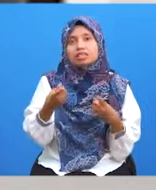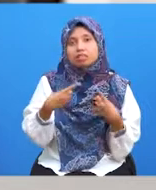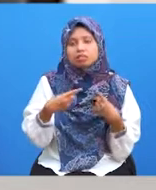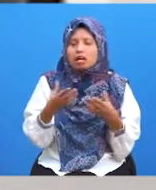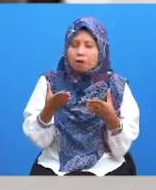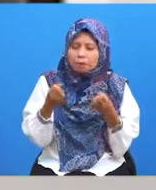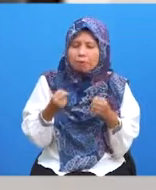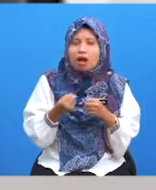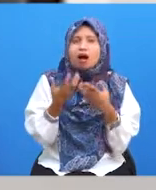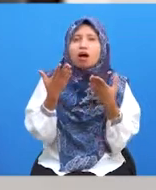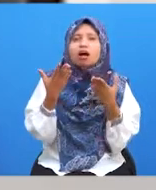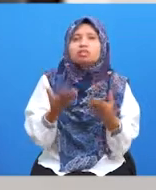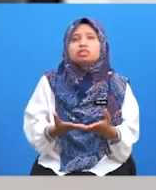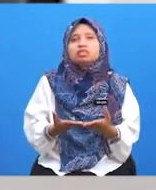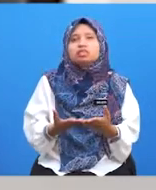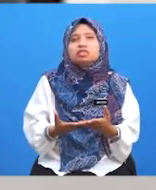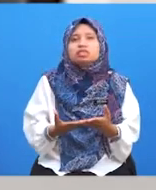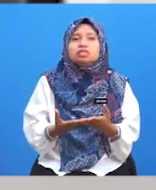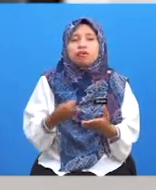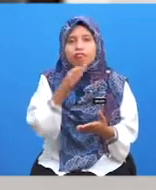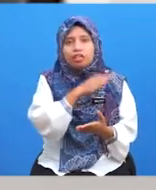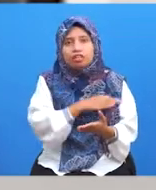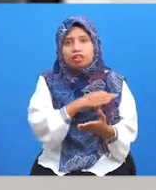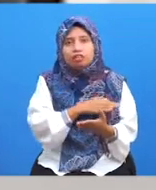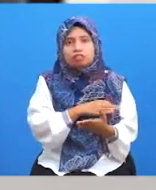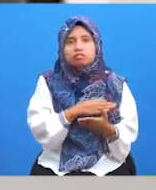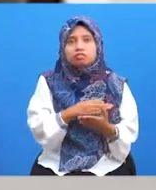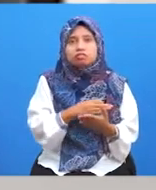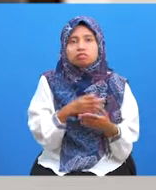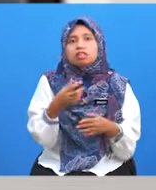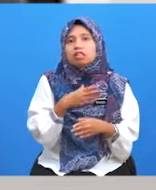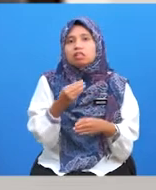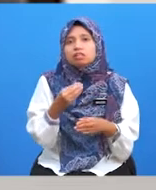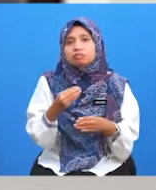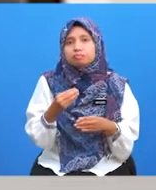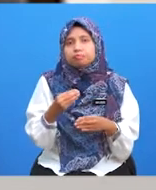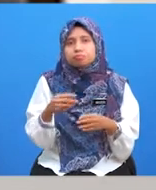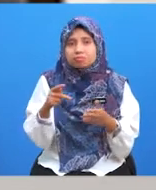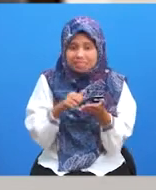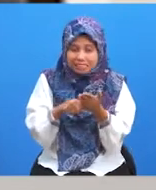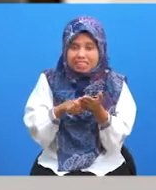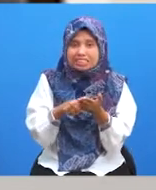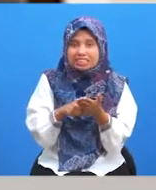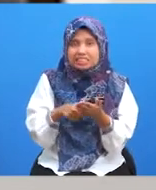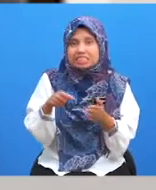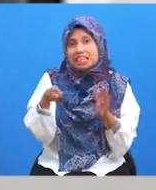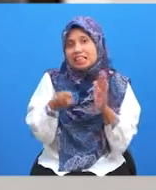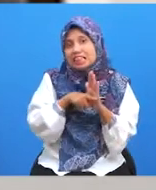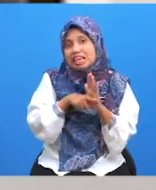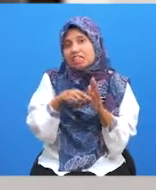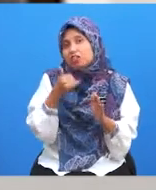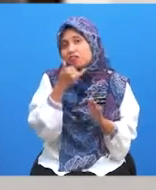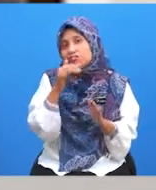banyak kebaikan khususnya dalam sektor penjagaan agar kesan-kesan negatif penggunaan teknologi dalam